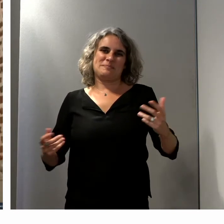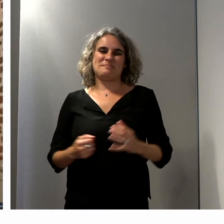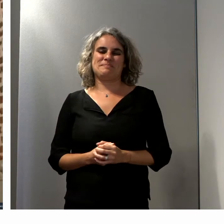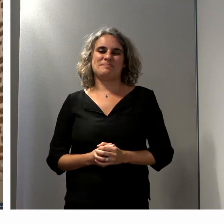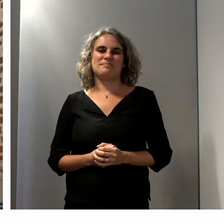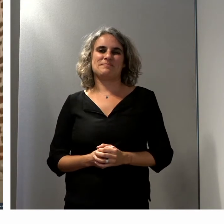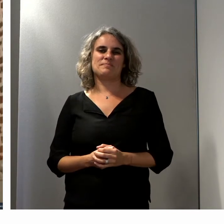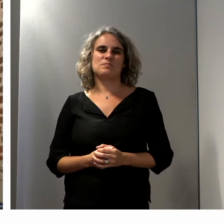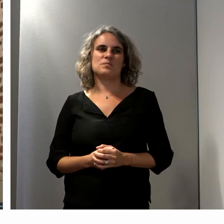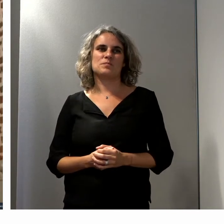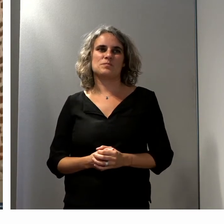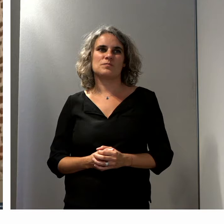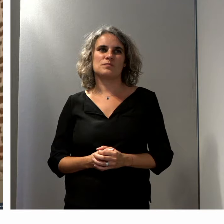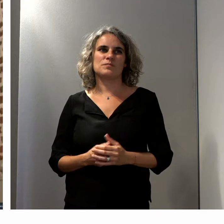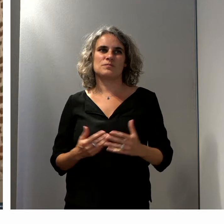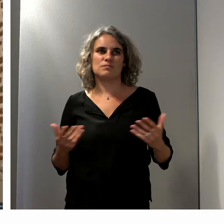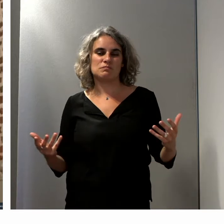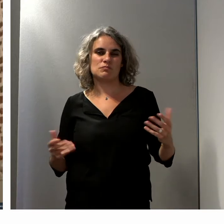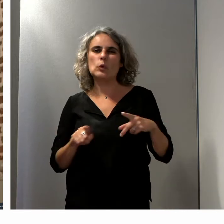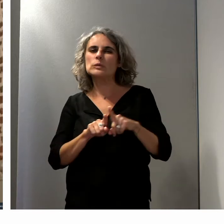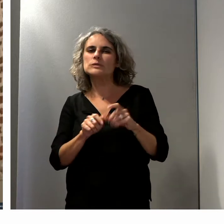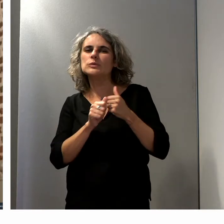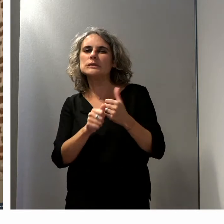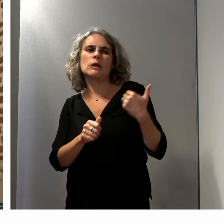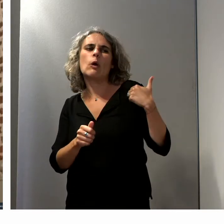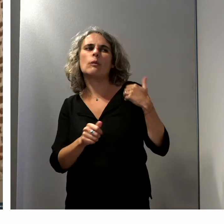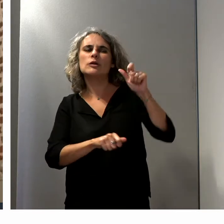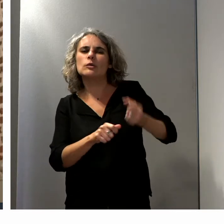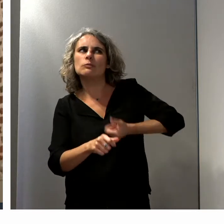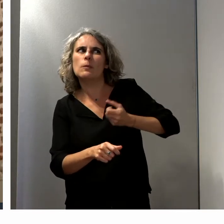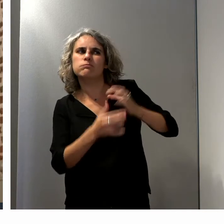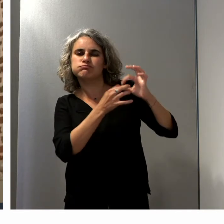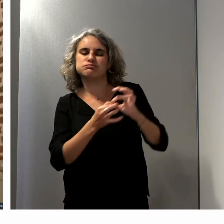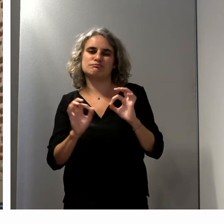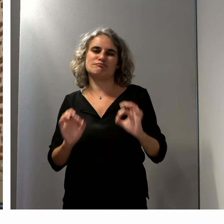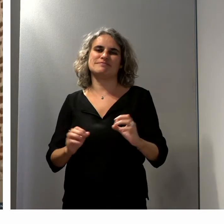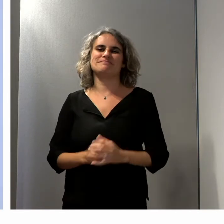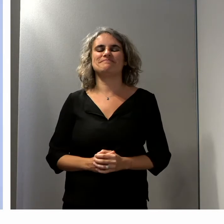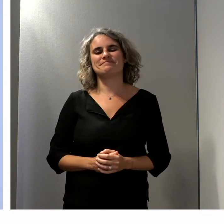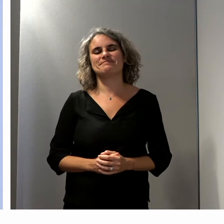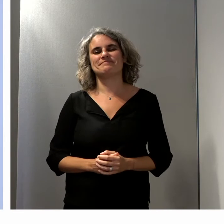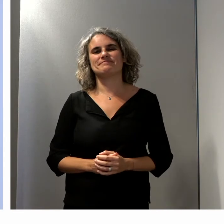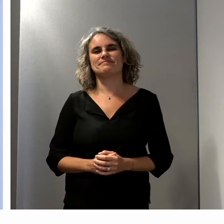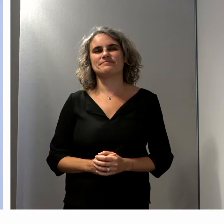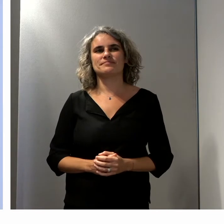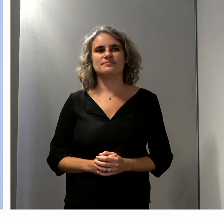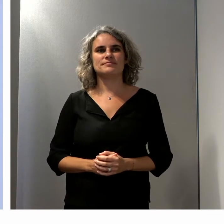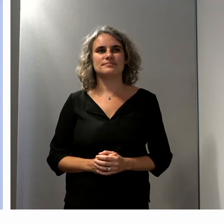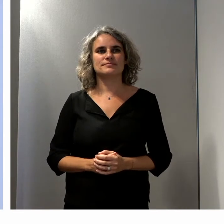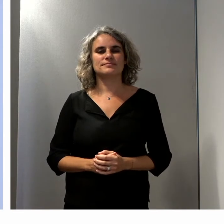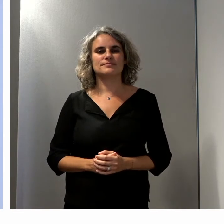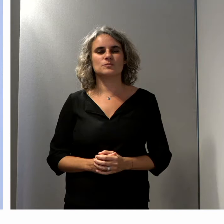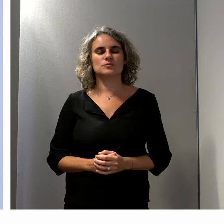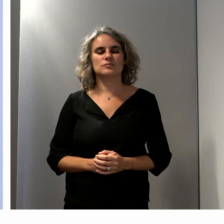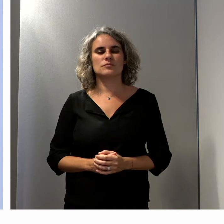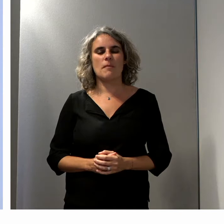préparé et puis en écho à ce que j'ai entendu avant, que je pouvais vous partager. Voilà. Alors on le voit, rien que sur un premier tour un